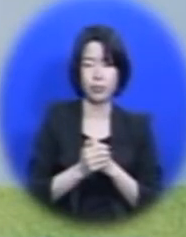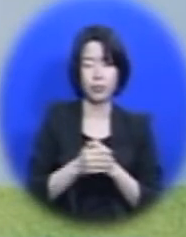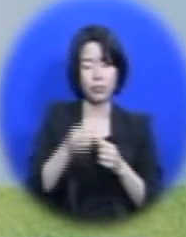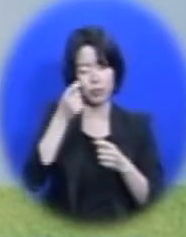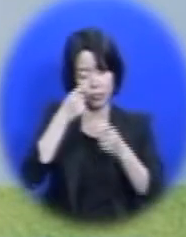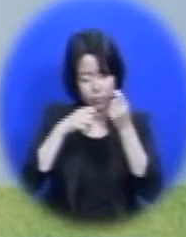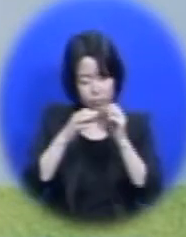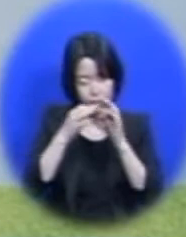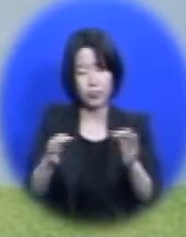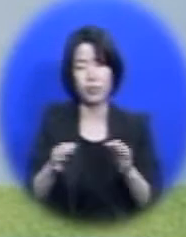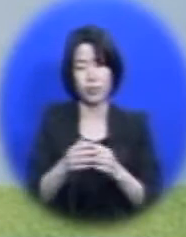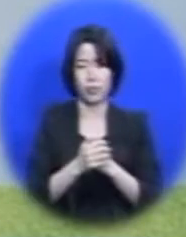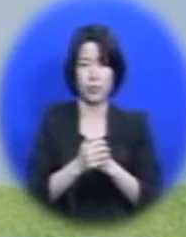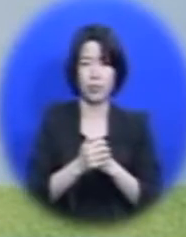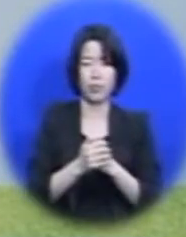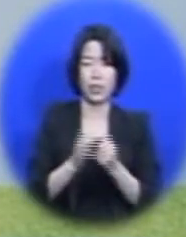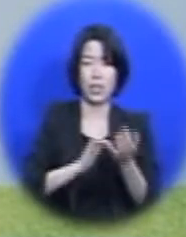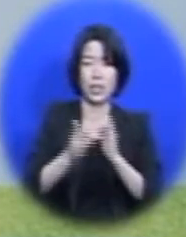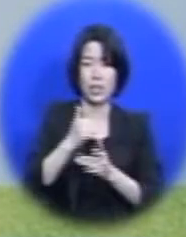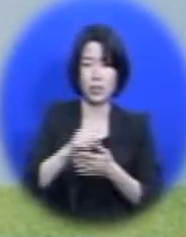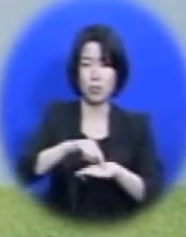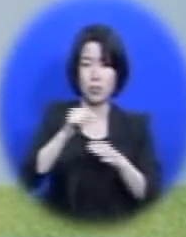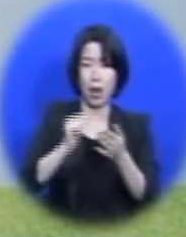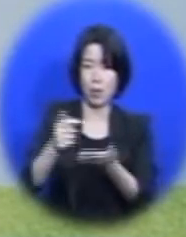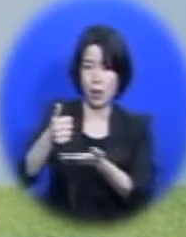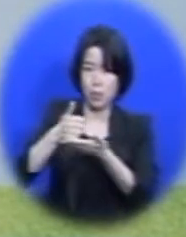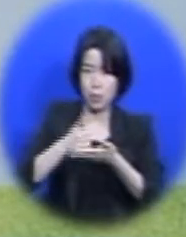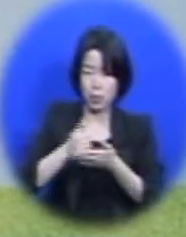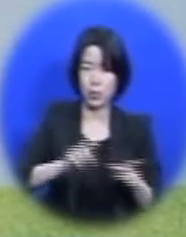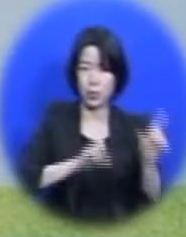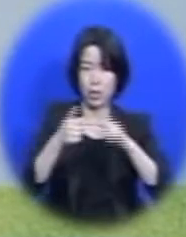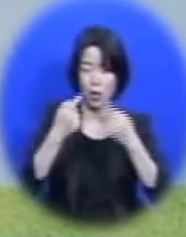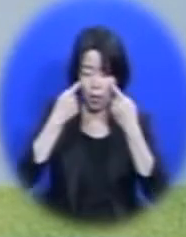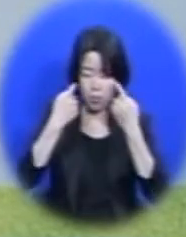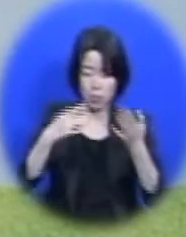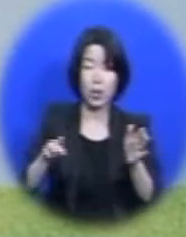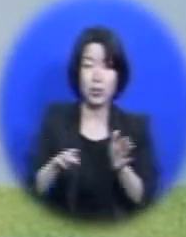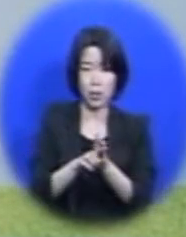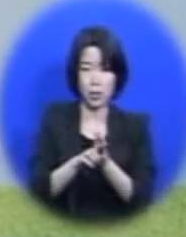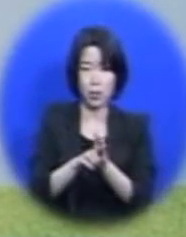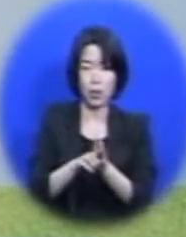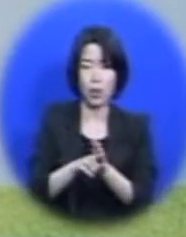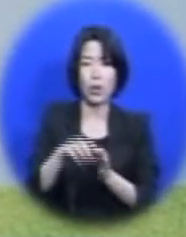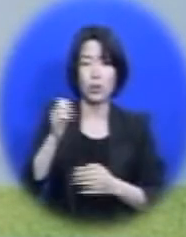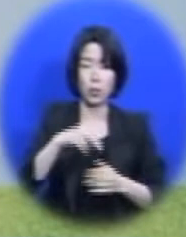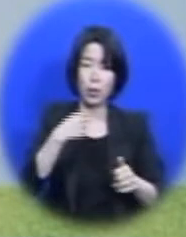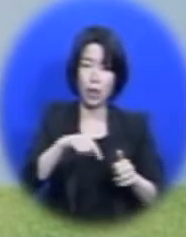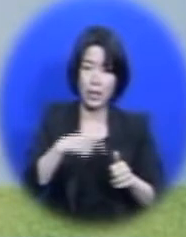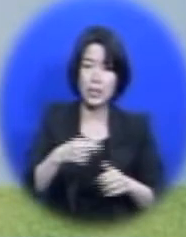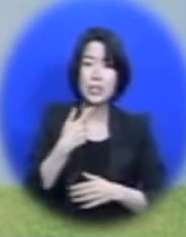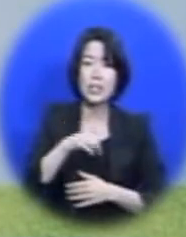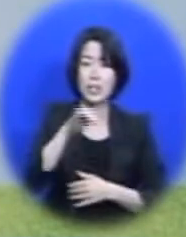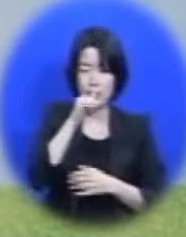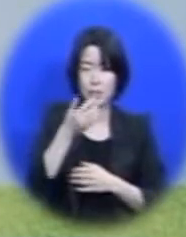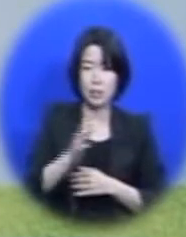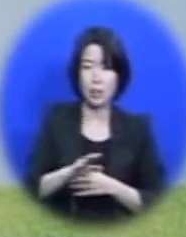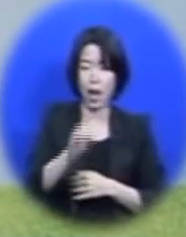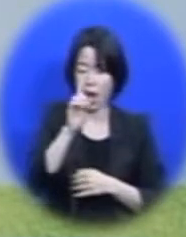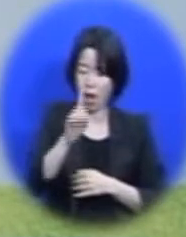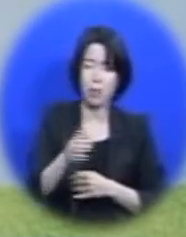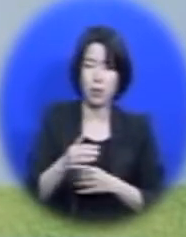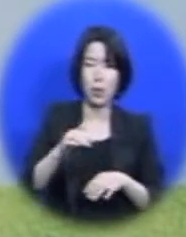탄식을 하셨어요. 예수님을 마음에 모시고 산다고 분명히 믿고 그리고 가르치기도 했지만 한